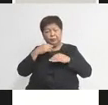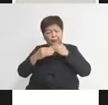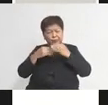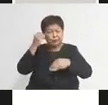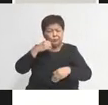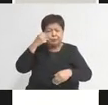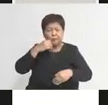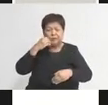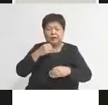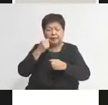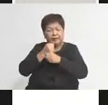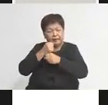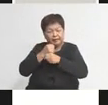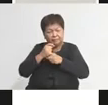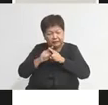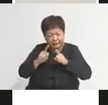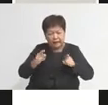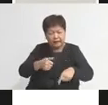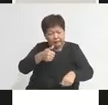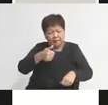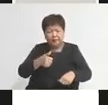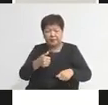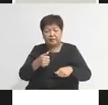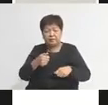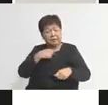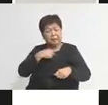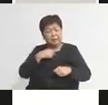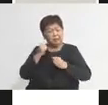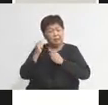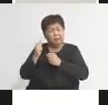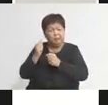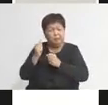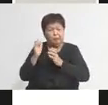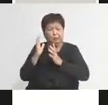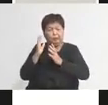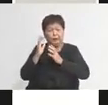fear because I have to probably go to find an